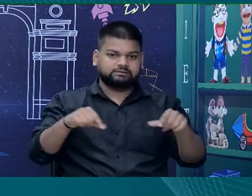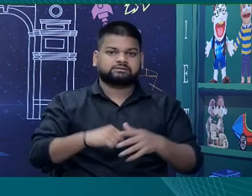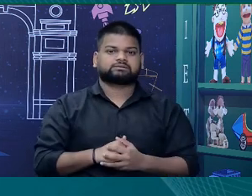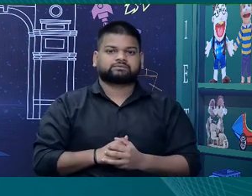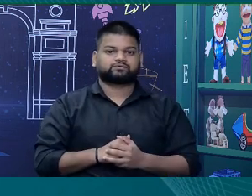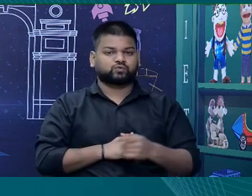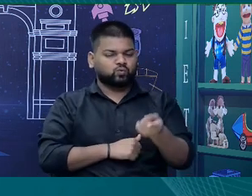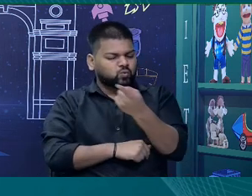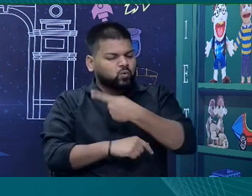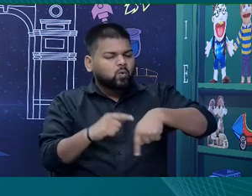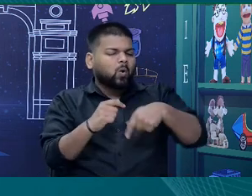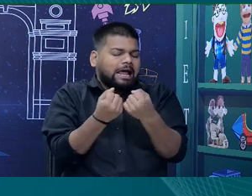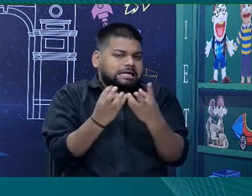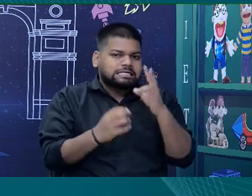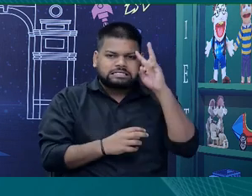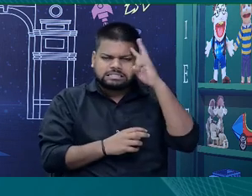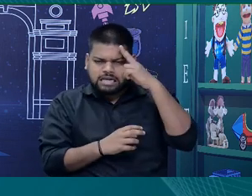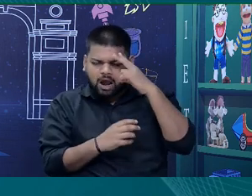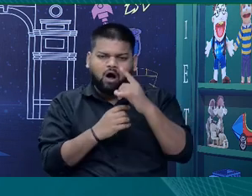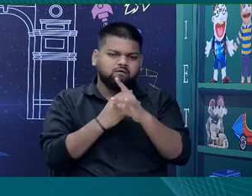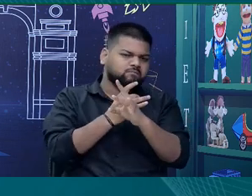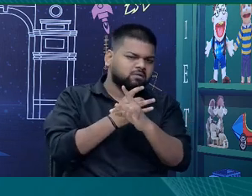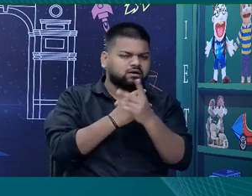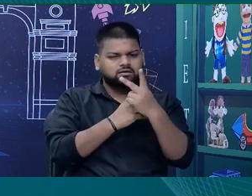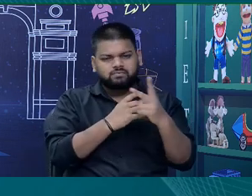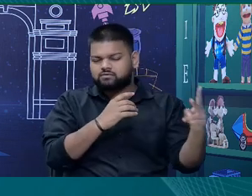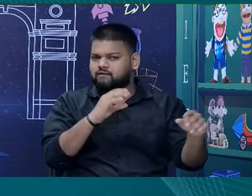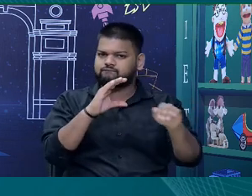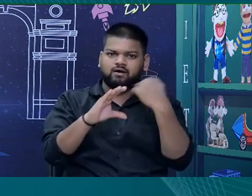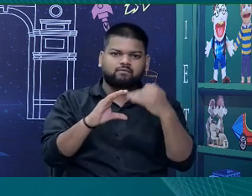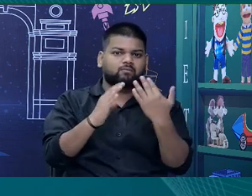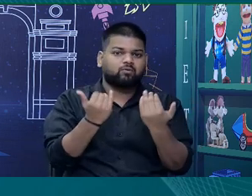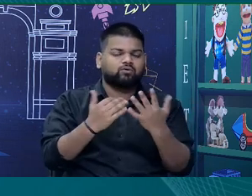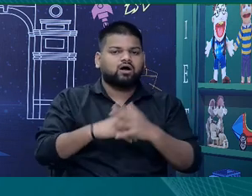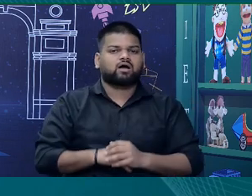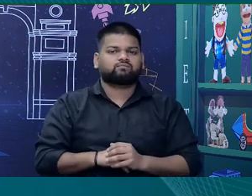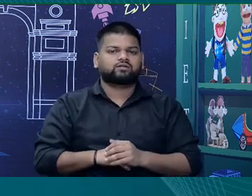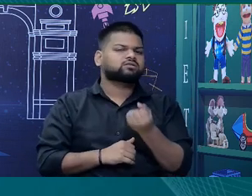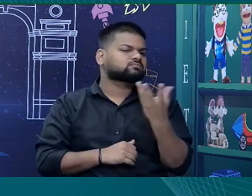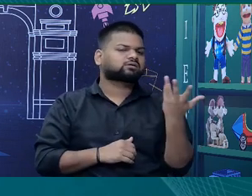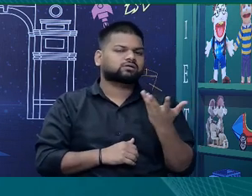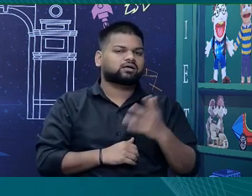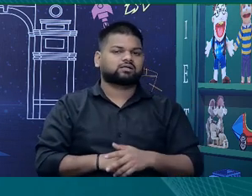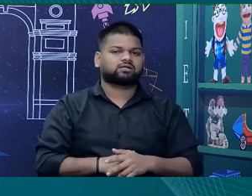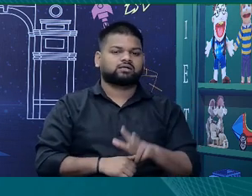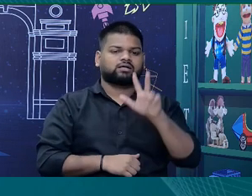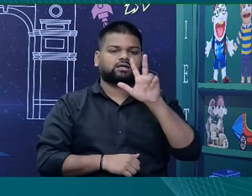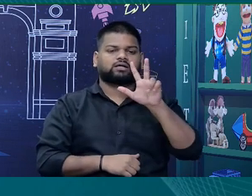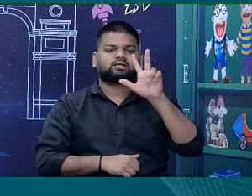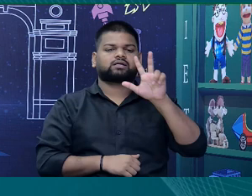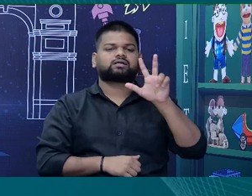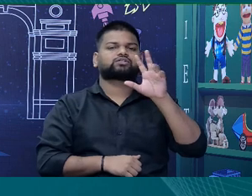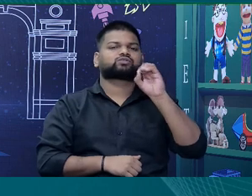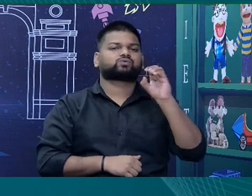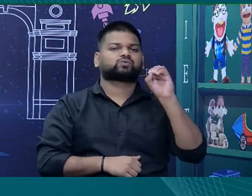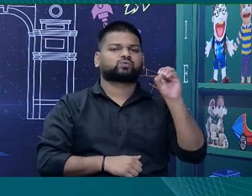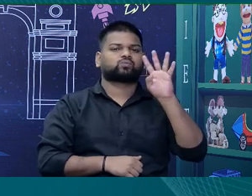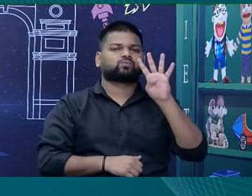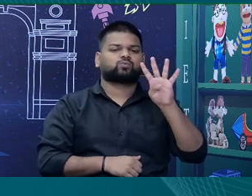भी आप अपनी क्वेरीज अपने प्रतिक्रियाएं हम तक पोस्ट कर सकते हैं जो की 8800440 559